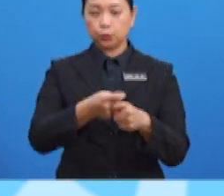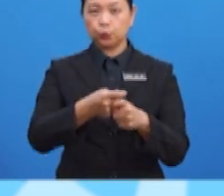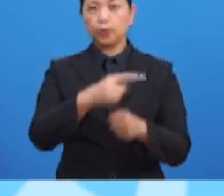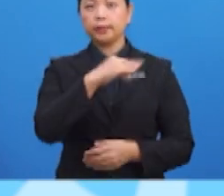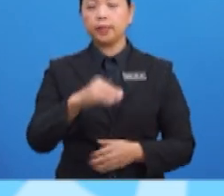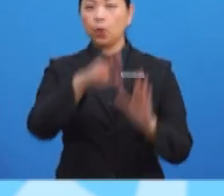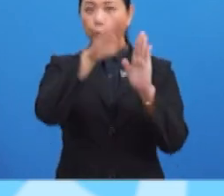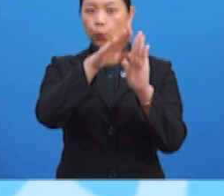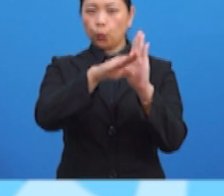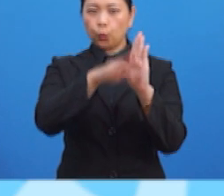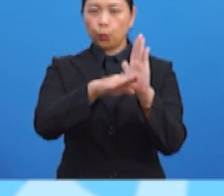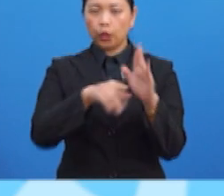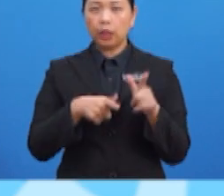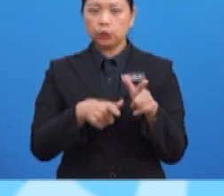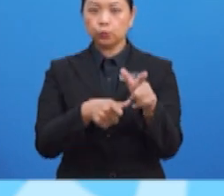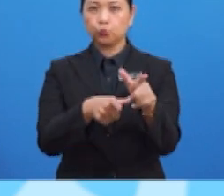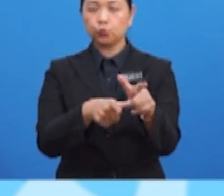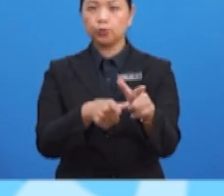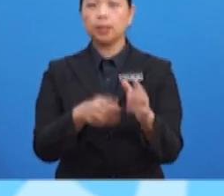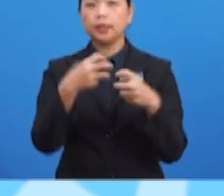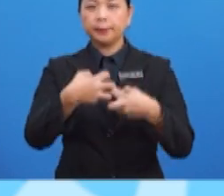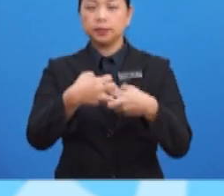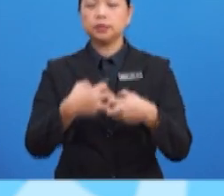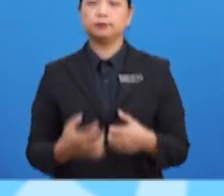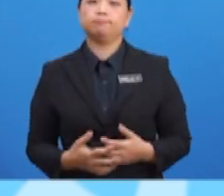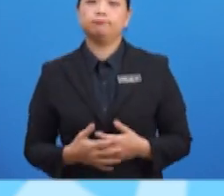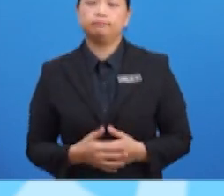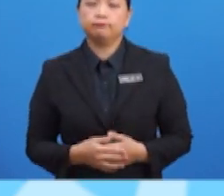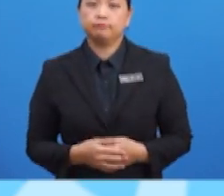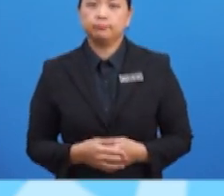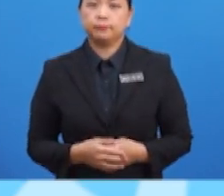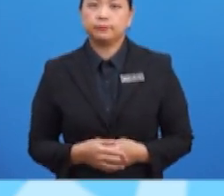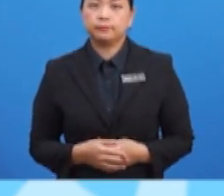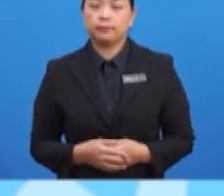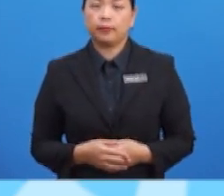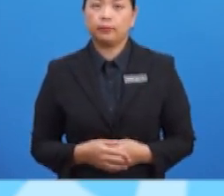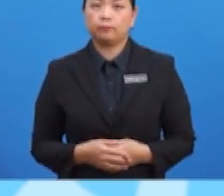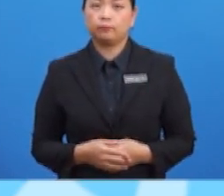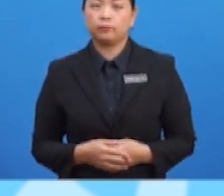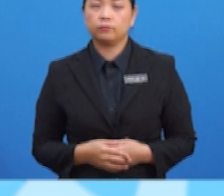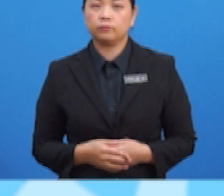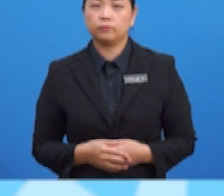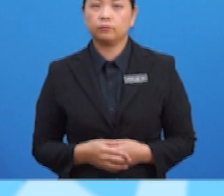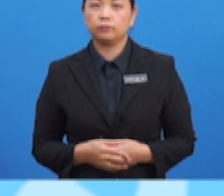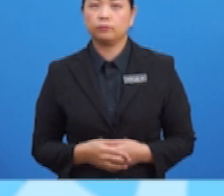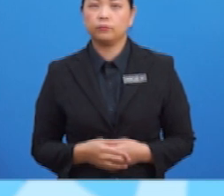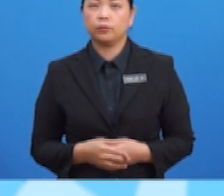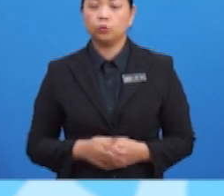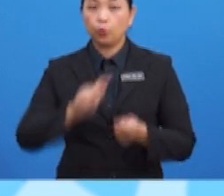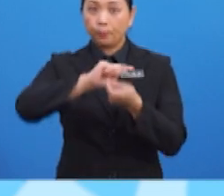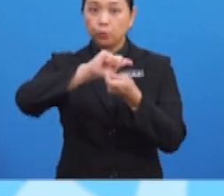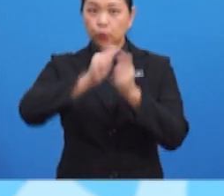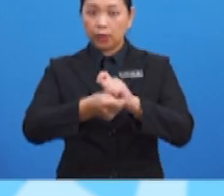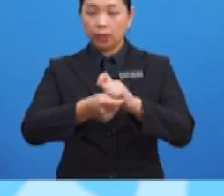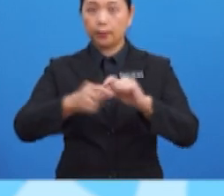dan mengurangkan kelajuan mesin. Gear belitan juga berfungsi untuk